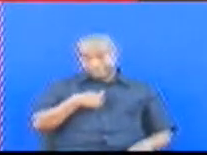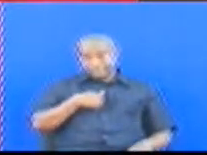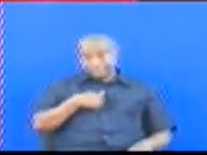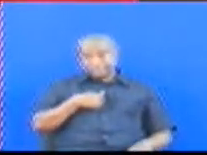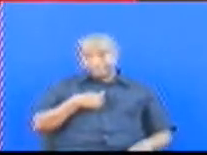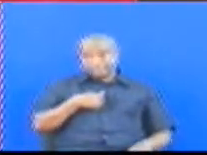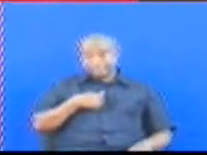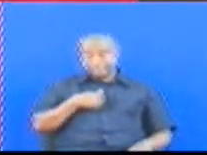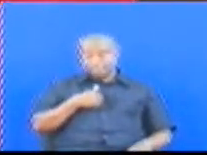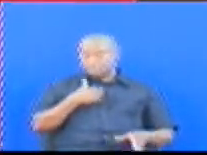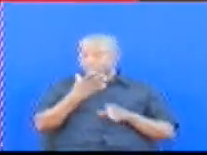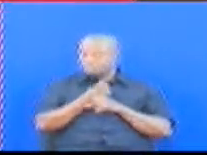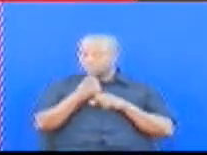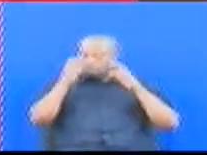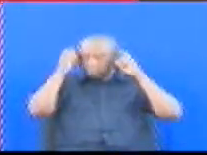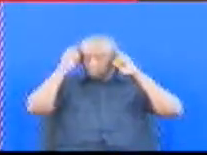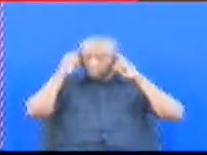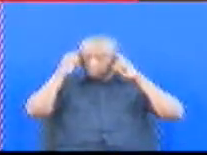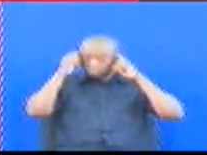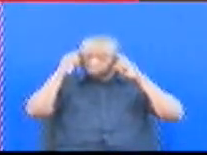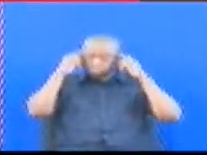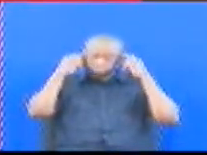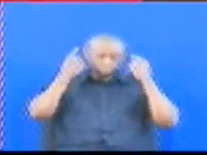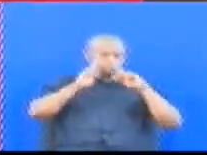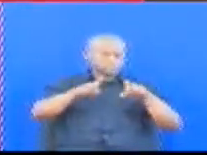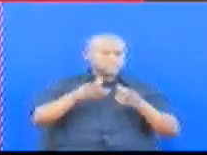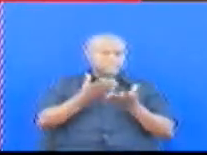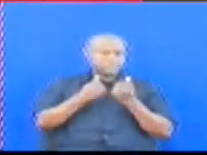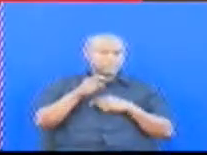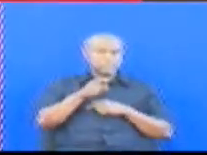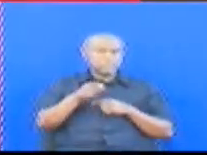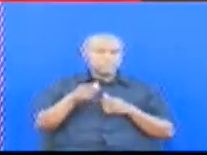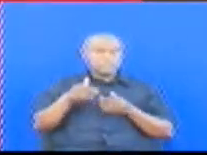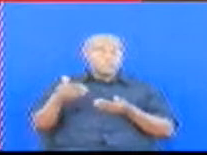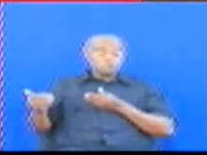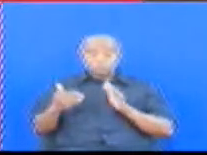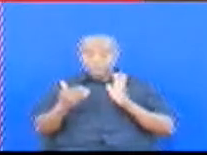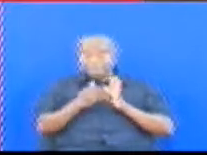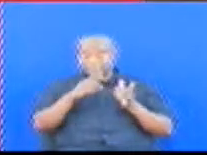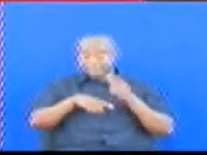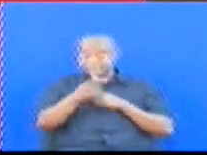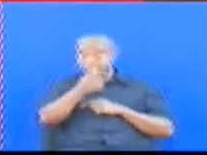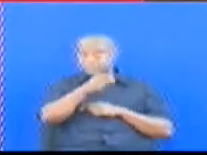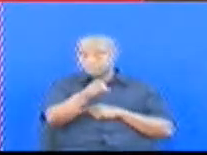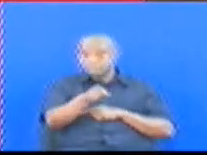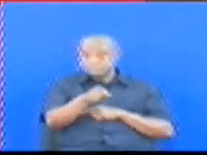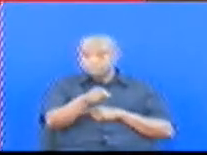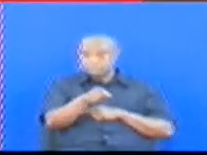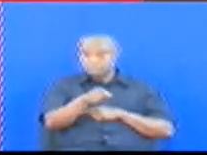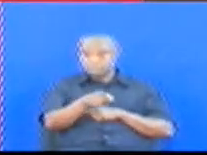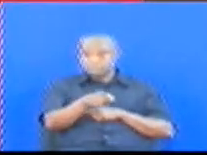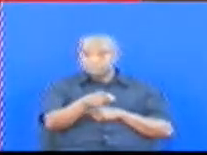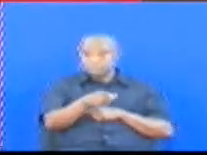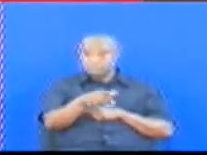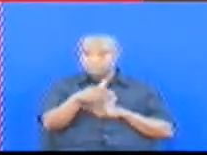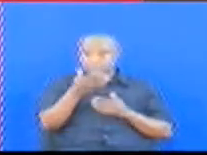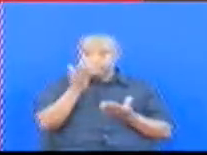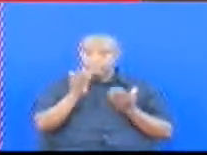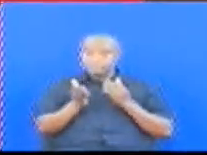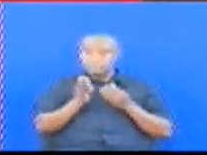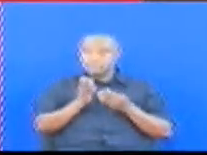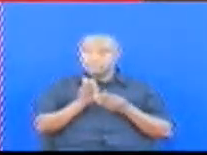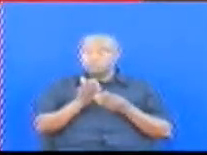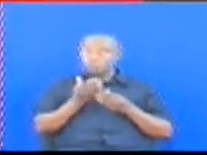napata mawazo kwamba yawezekana wanasheria ndani ya nchi hii wameongoza kwa